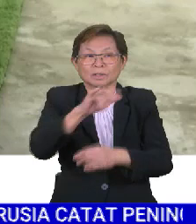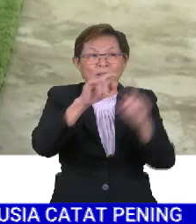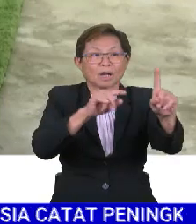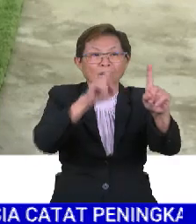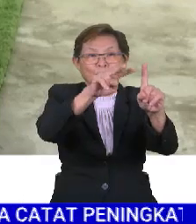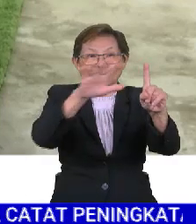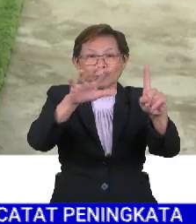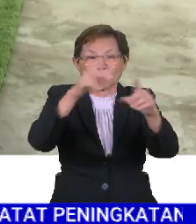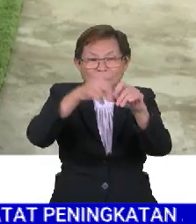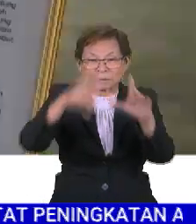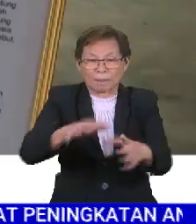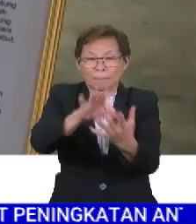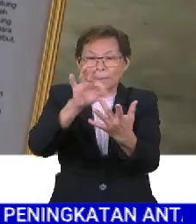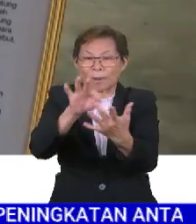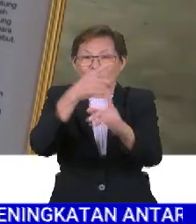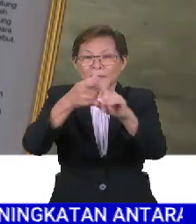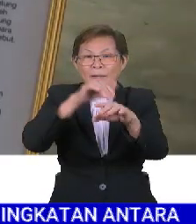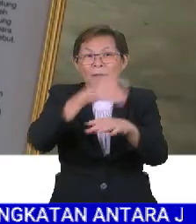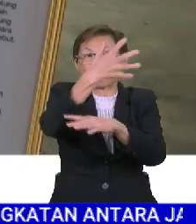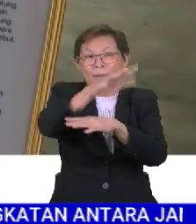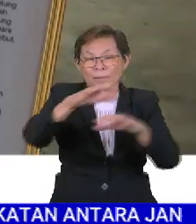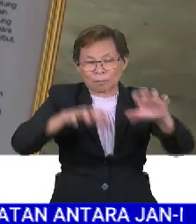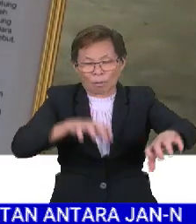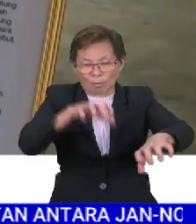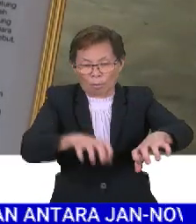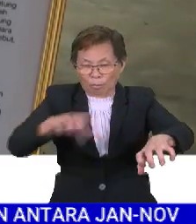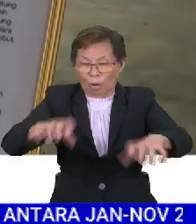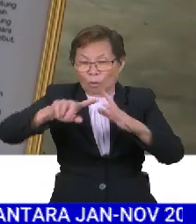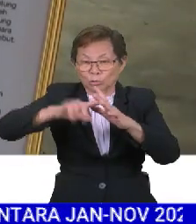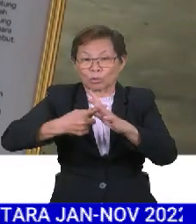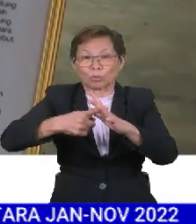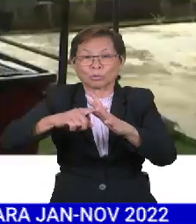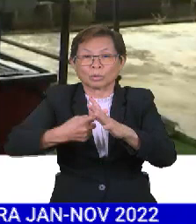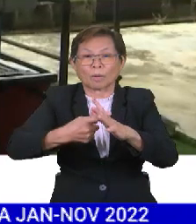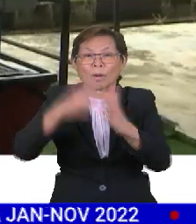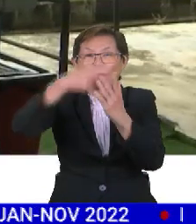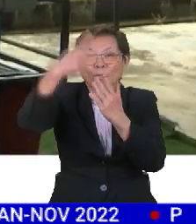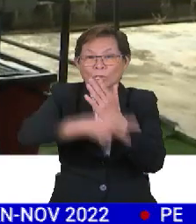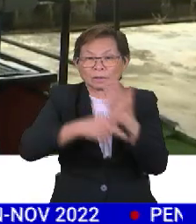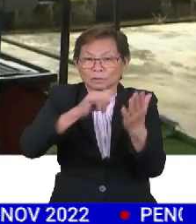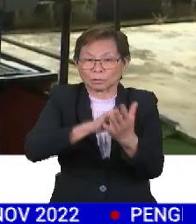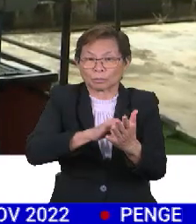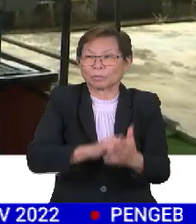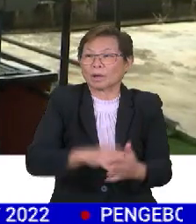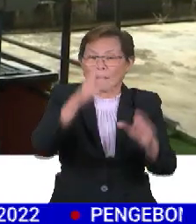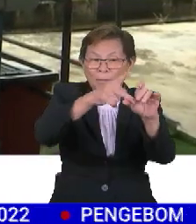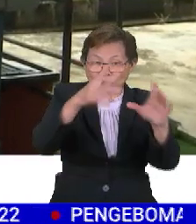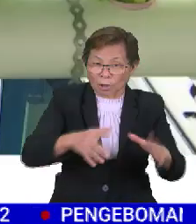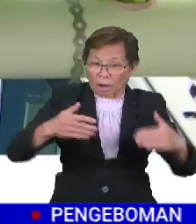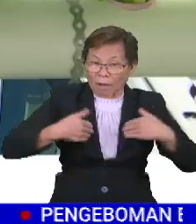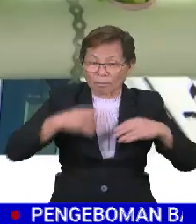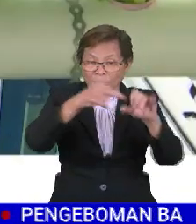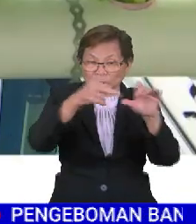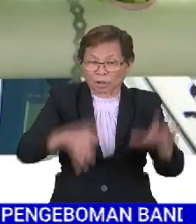125 peserta dipilih daripada 15 kawasan DUN untuk melaksanakan projek tersebut. Peserta terdiri